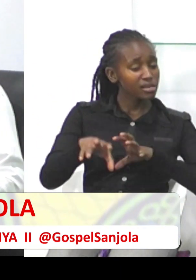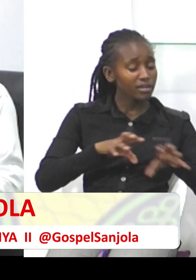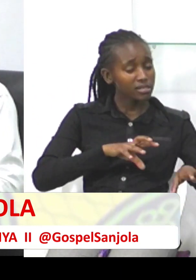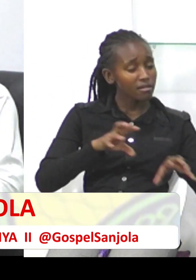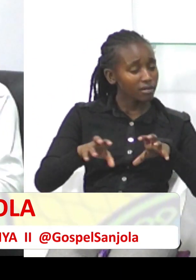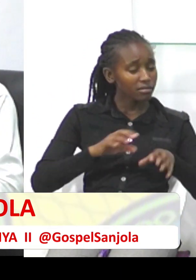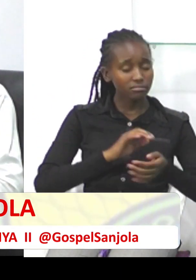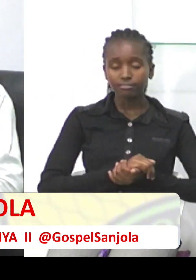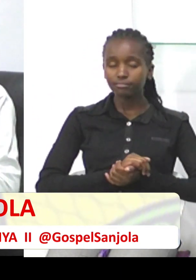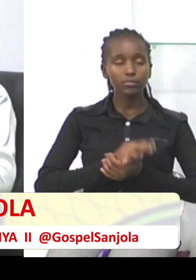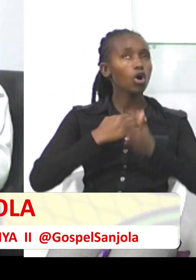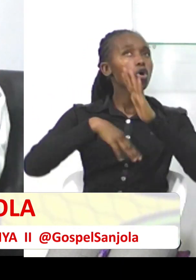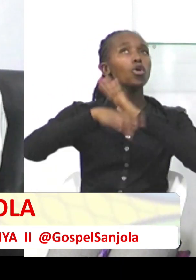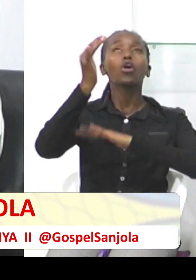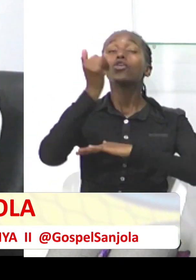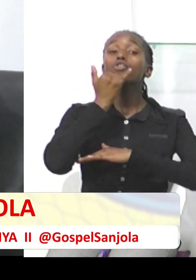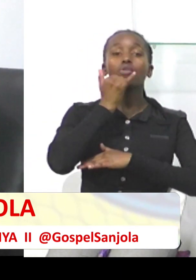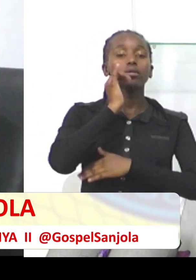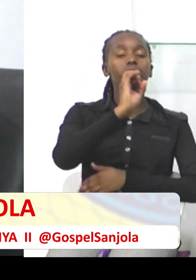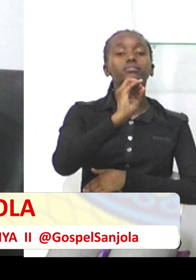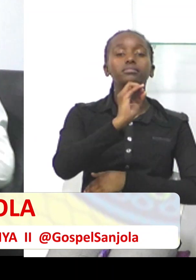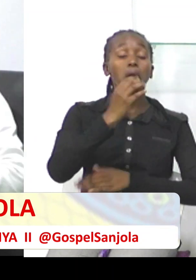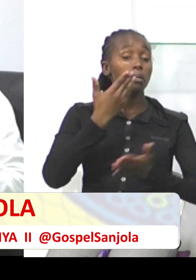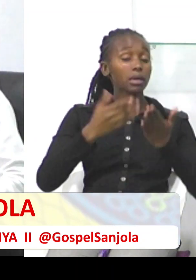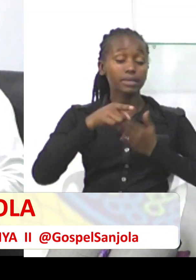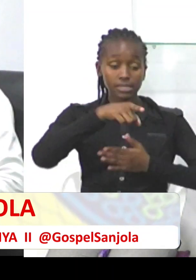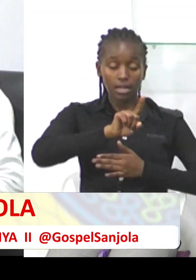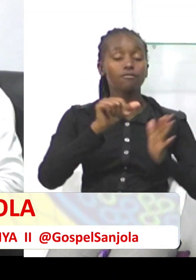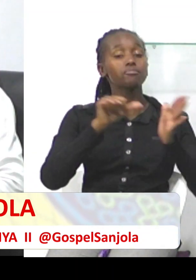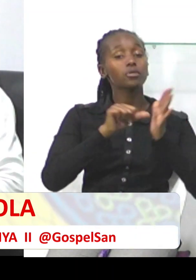wrong. Ni yeye ana shida? Yeye ndiye ako na shida.